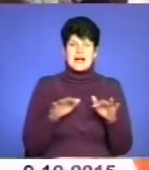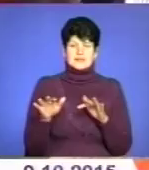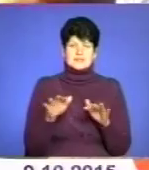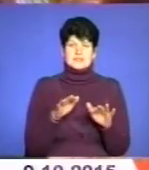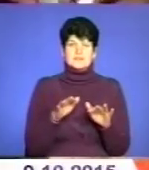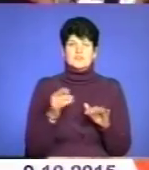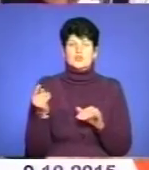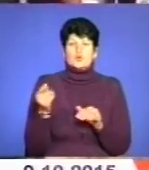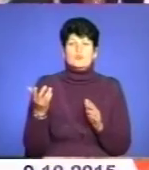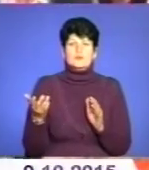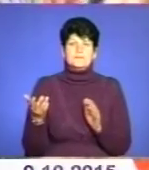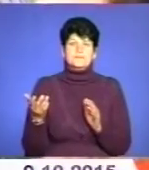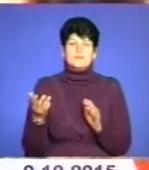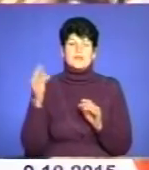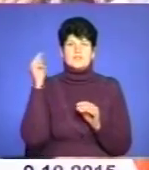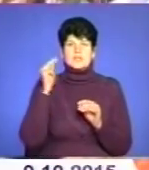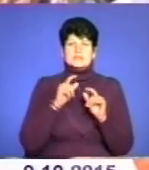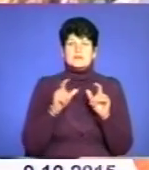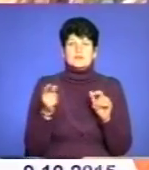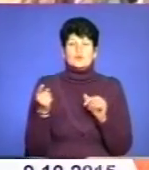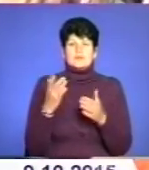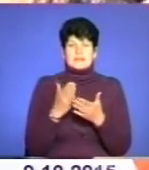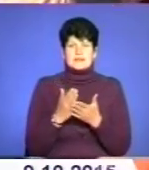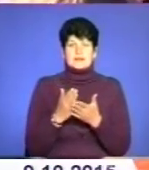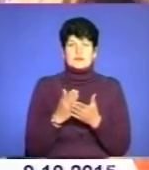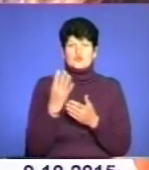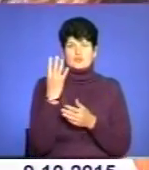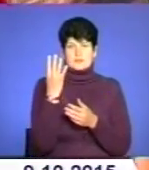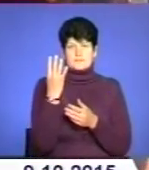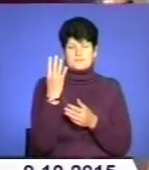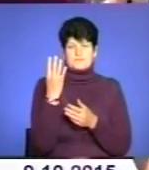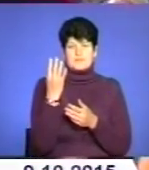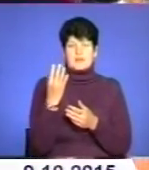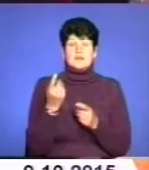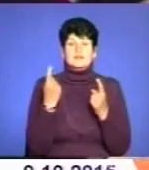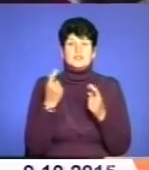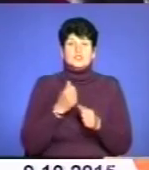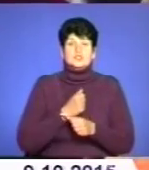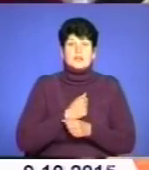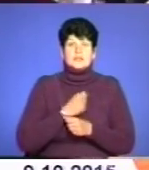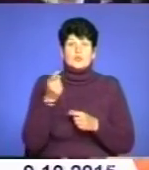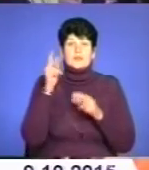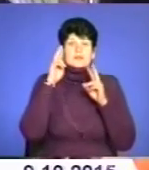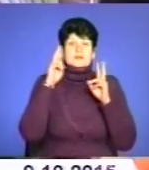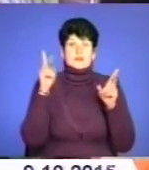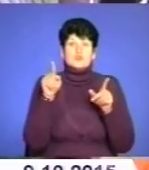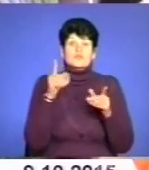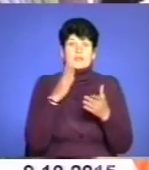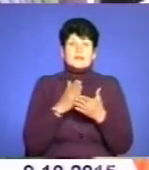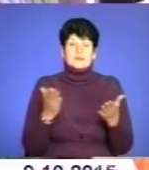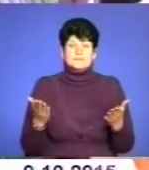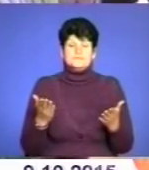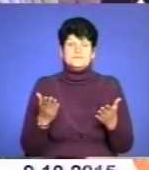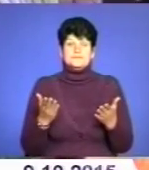мистецьких навчальних закладів в Тернополі є 4. Але, на превеликий жаль, навіть тернополяни не знають про те, що вони такі є.